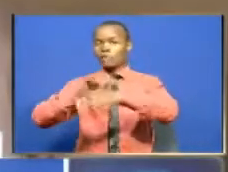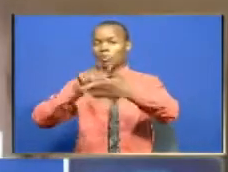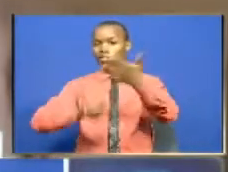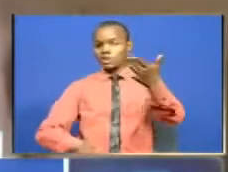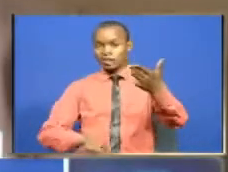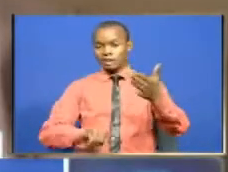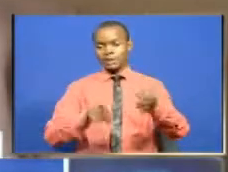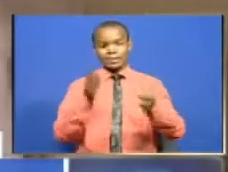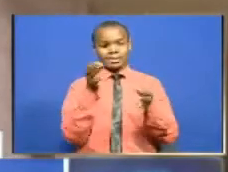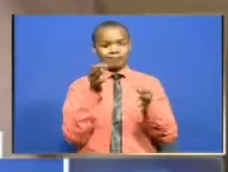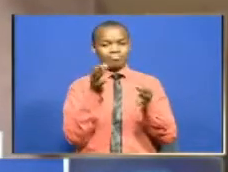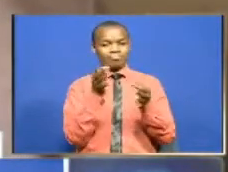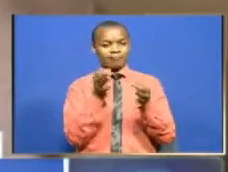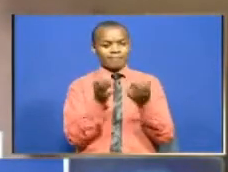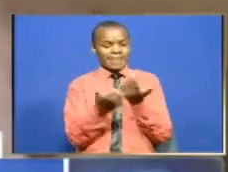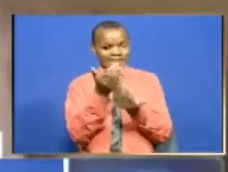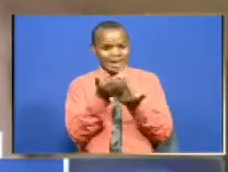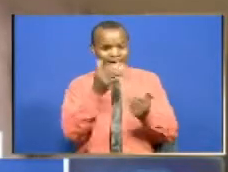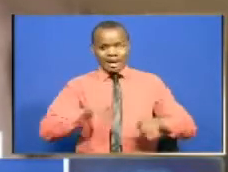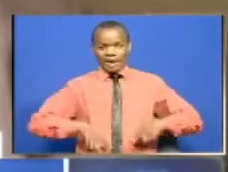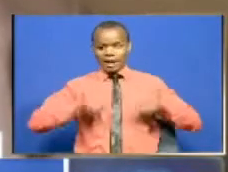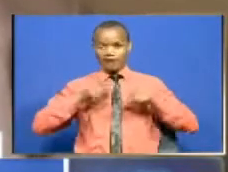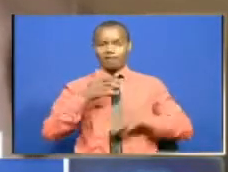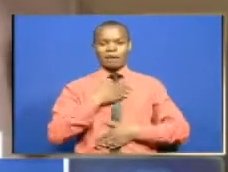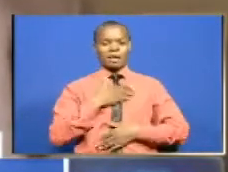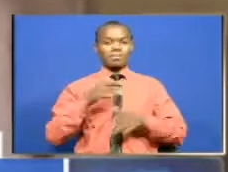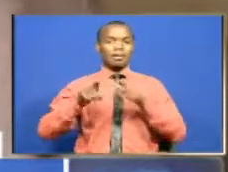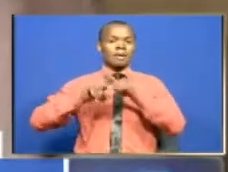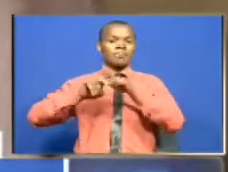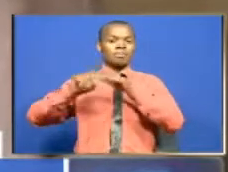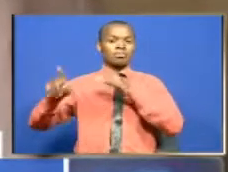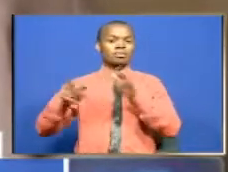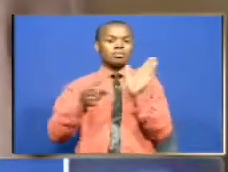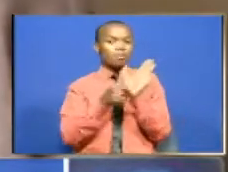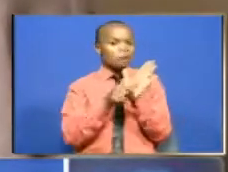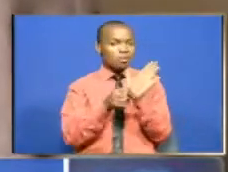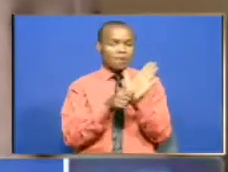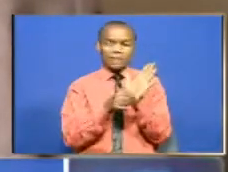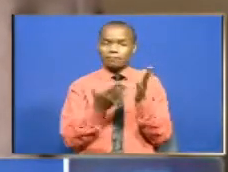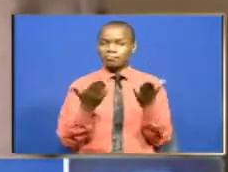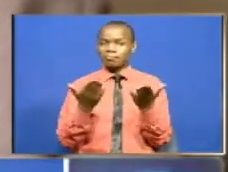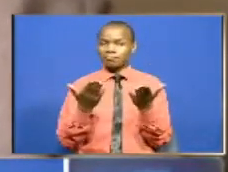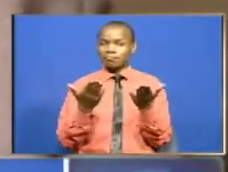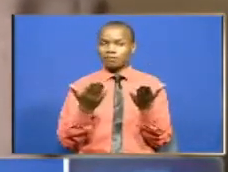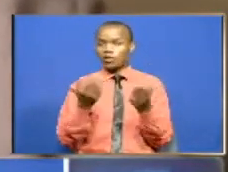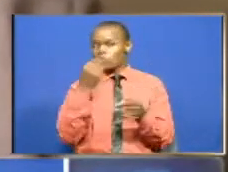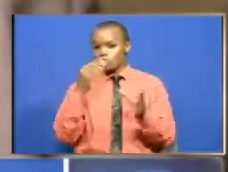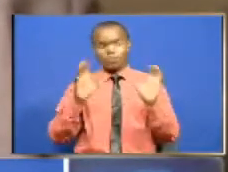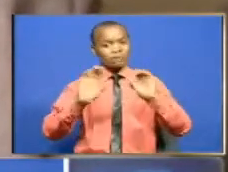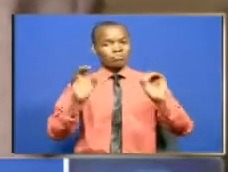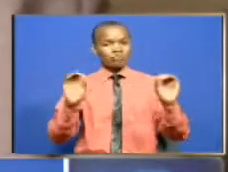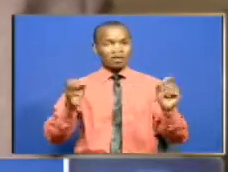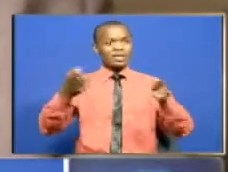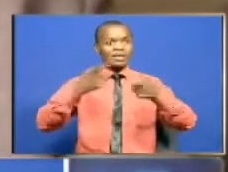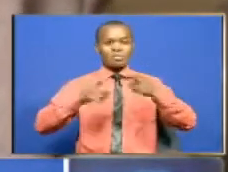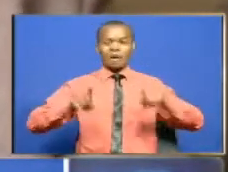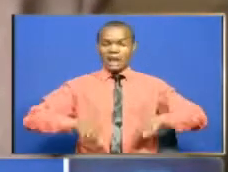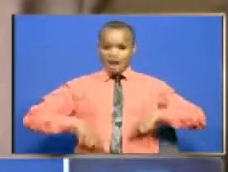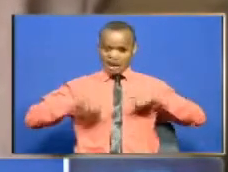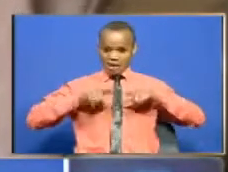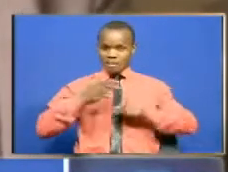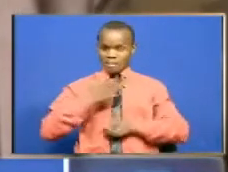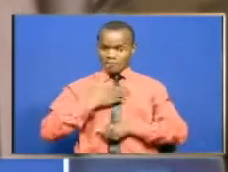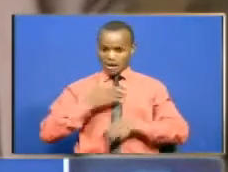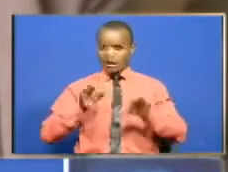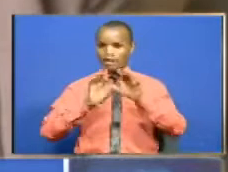sio kwa sababu nimekimbia njaa ama nimekosa chakula. lakini maisha yangu na familia yangu yamekuwa